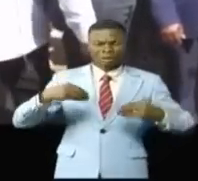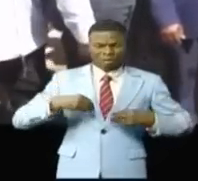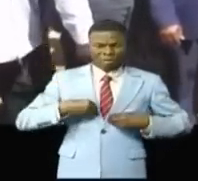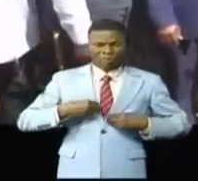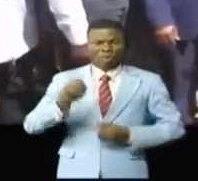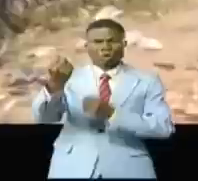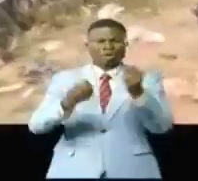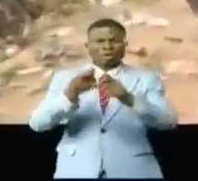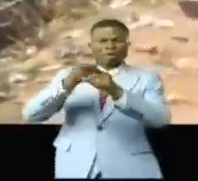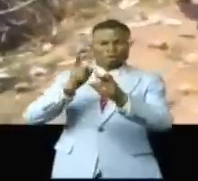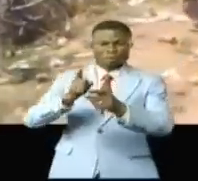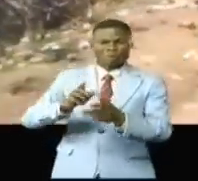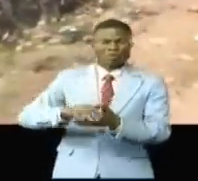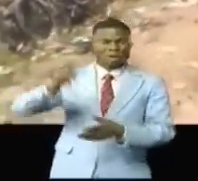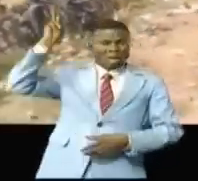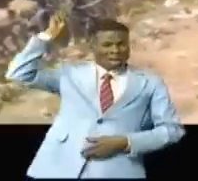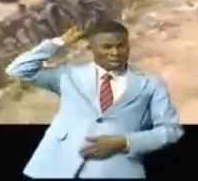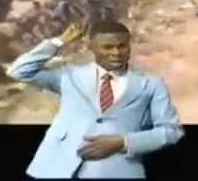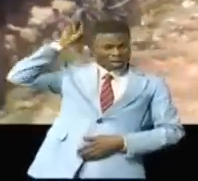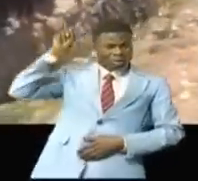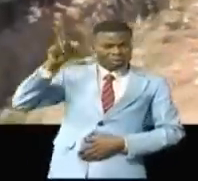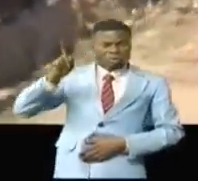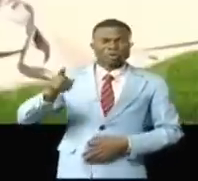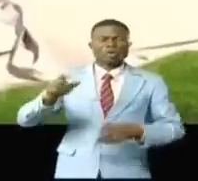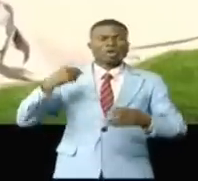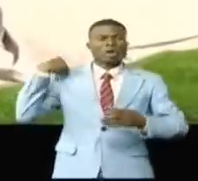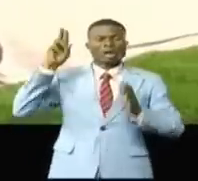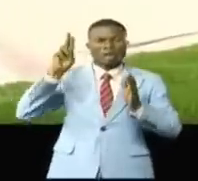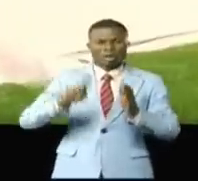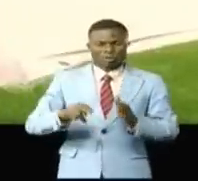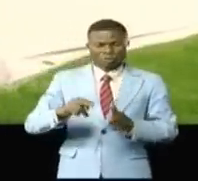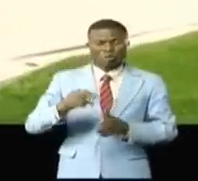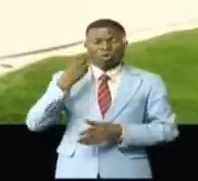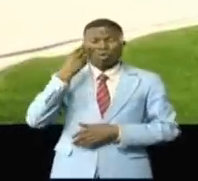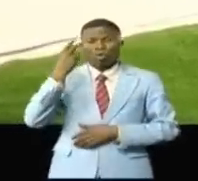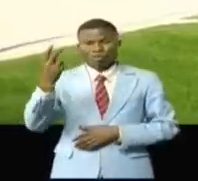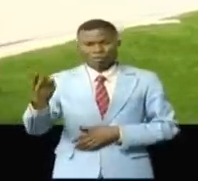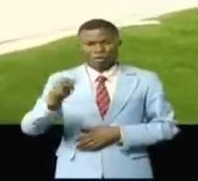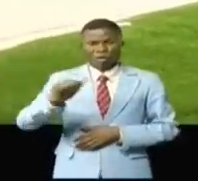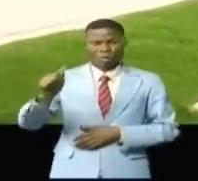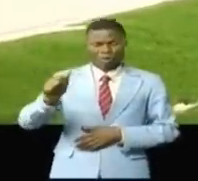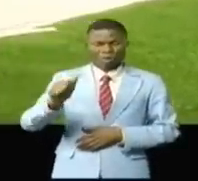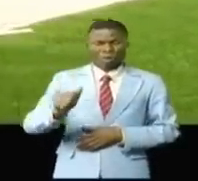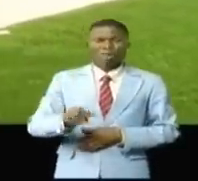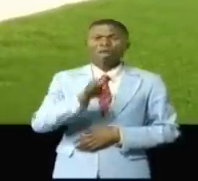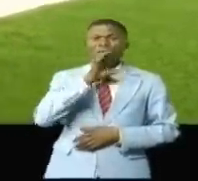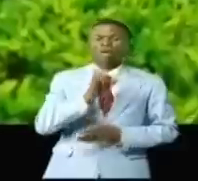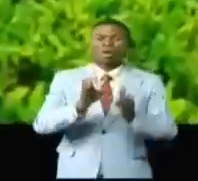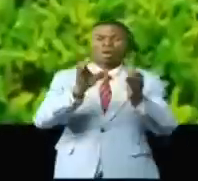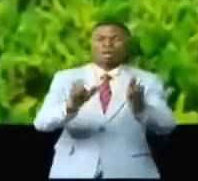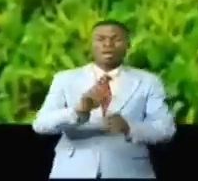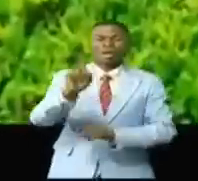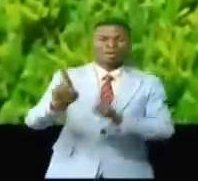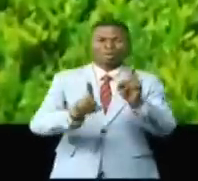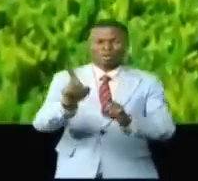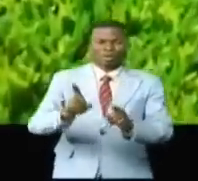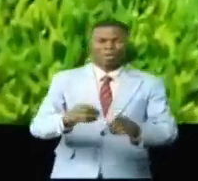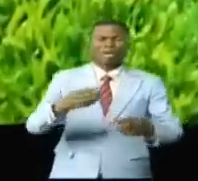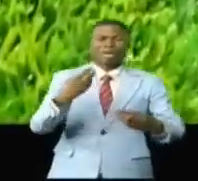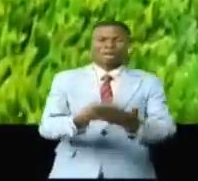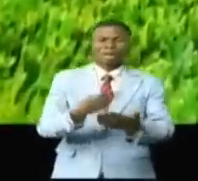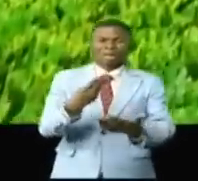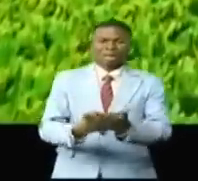viennent de Kolwezi. Ensuite, le chef de l'exécutif provincial est allé se rendre compte de la pose du gazon synthétique sur le terrain du stade de